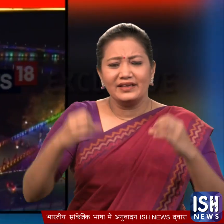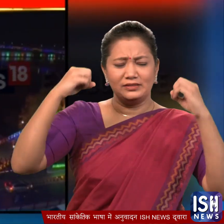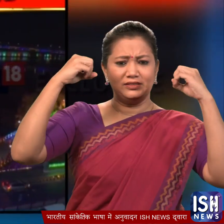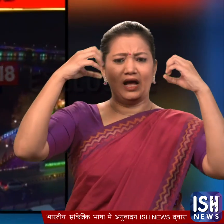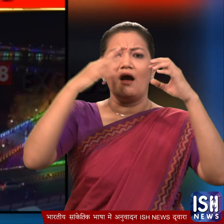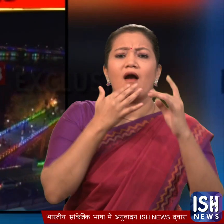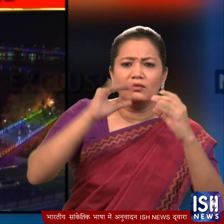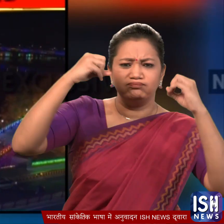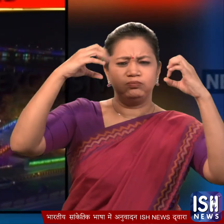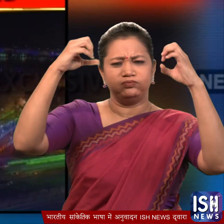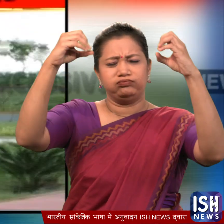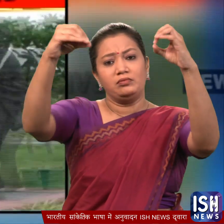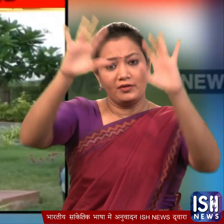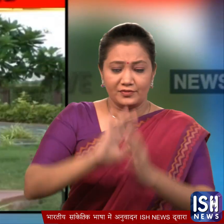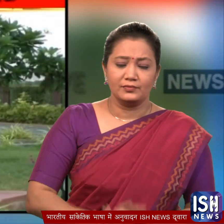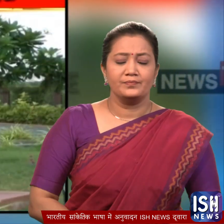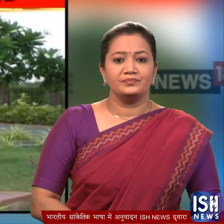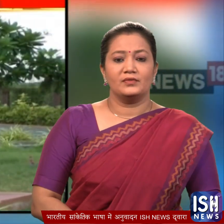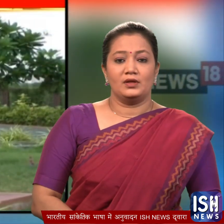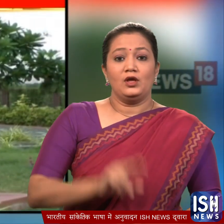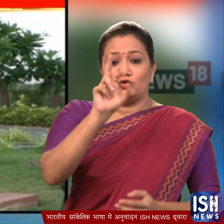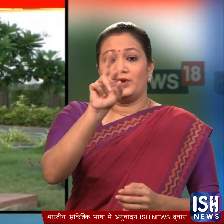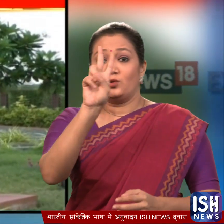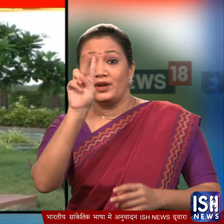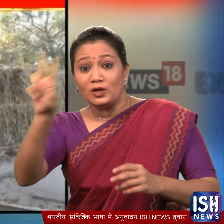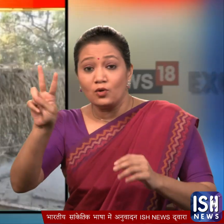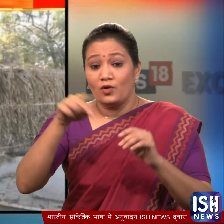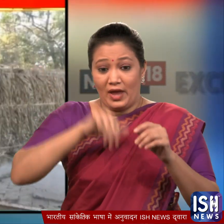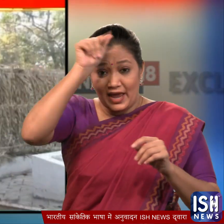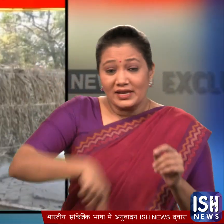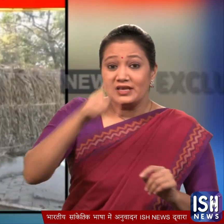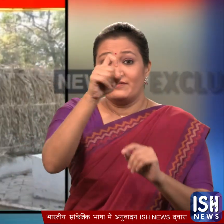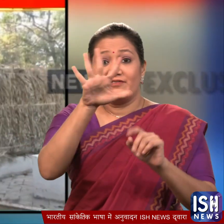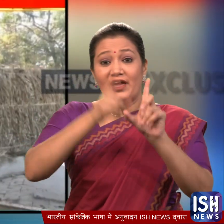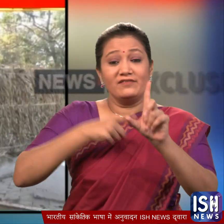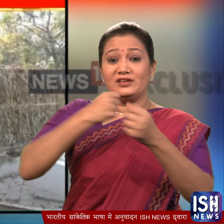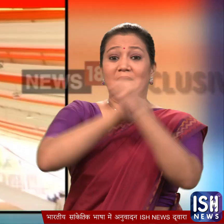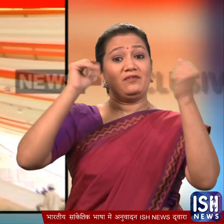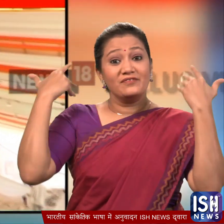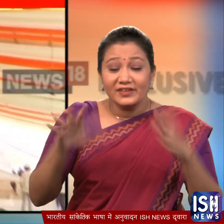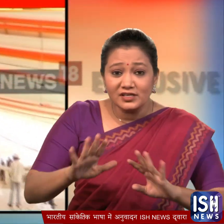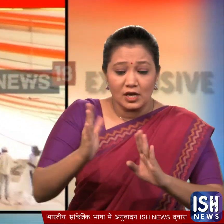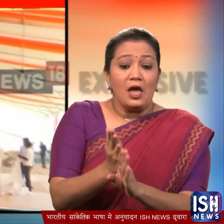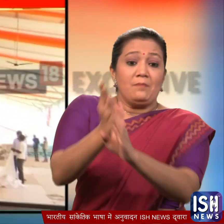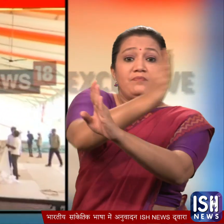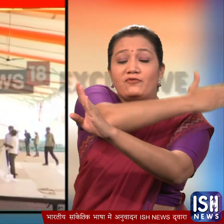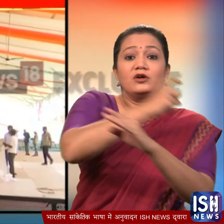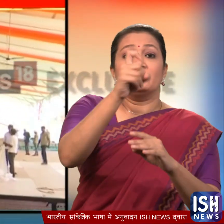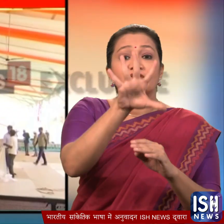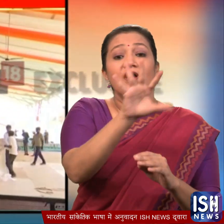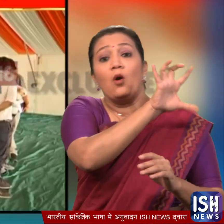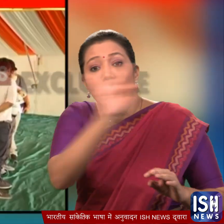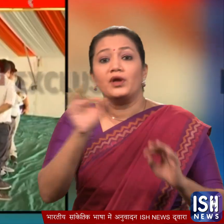रात के वक्त अलग अलग रंगों में जगमगाता नजर आया। 2022 में आजादी के 75 साल पूरे हो जाएंगे। उससे पहले 75 हफ्तों